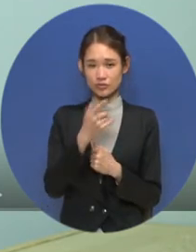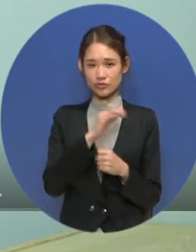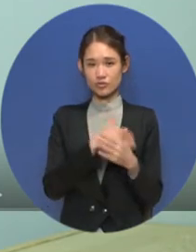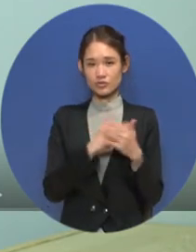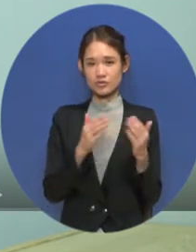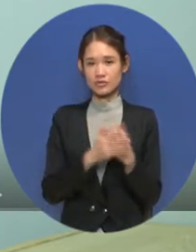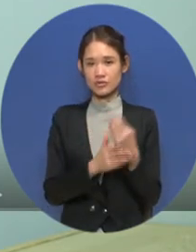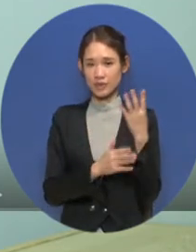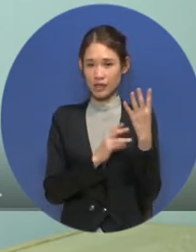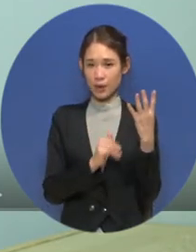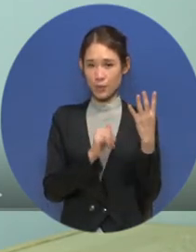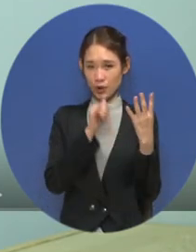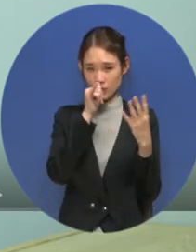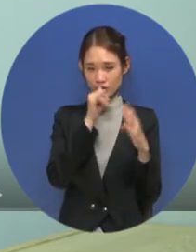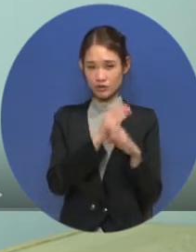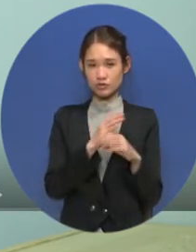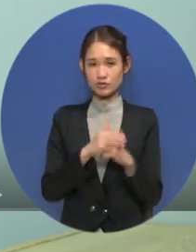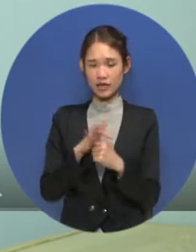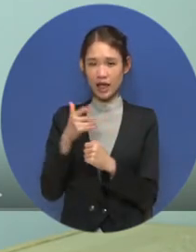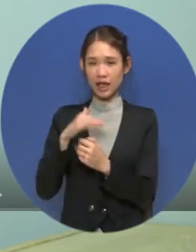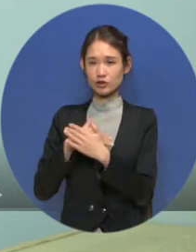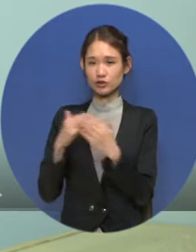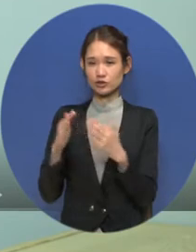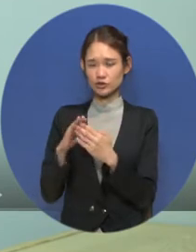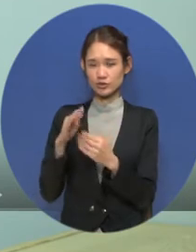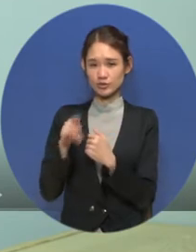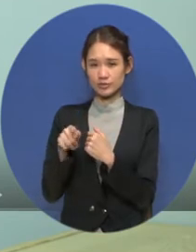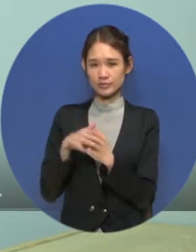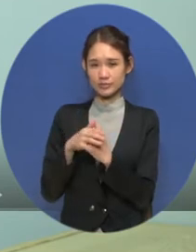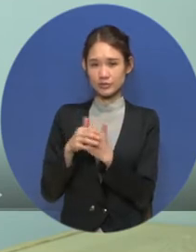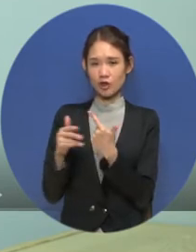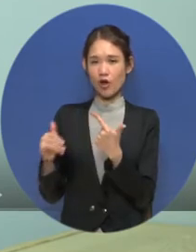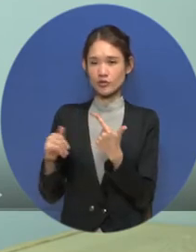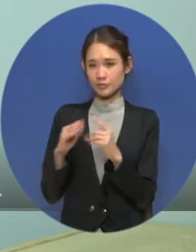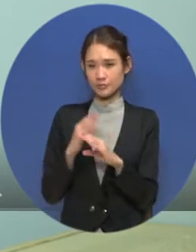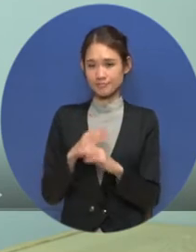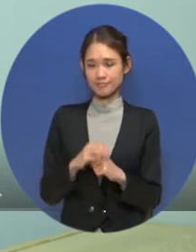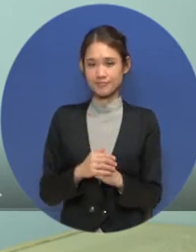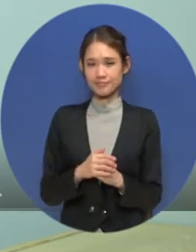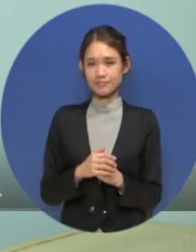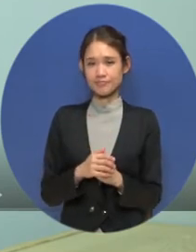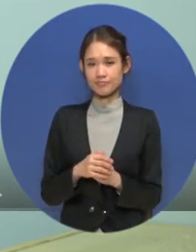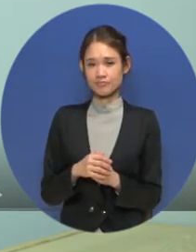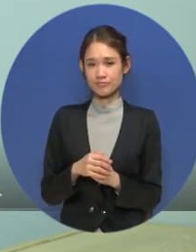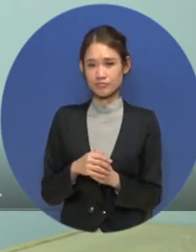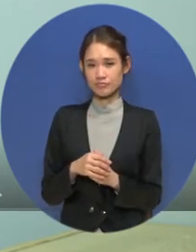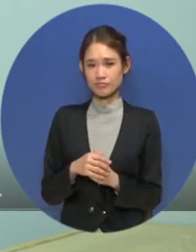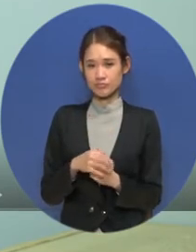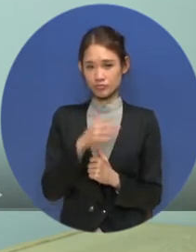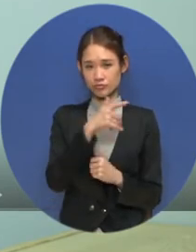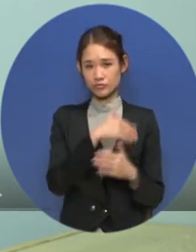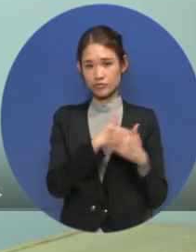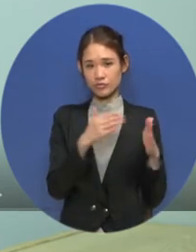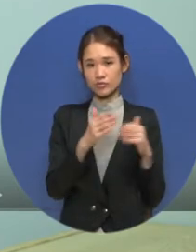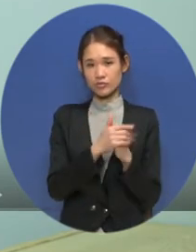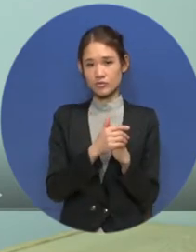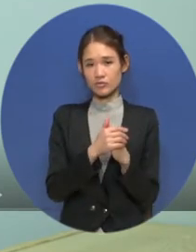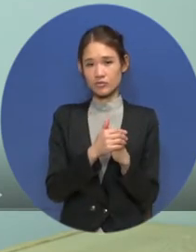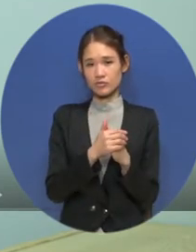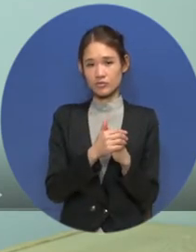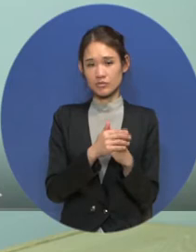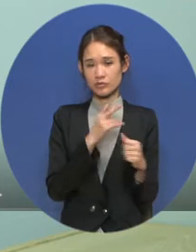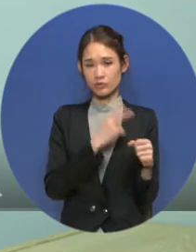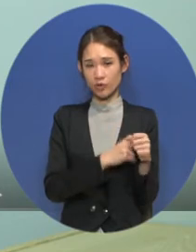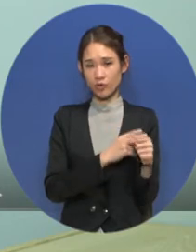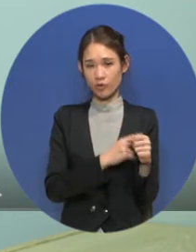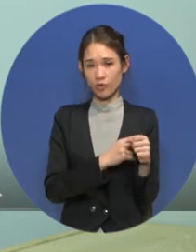누룽지방에서 4명이 일하고 있고요. 지금 행주방에서 지금 6명이 일하고 있습니다. 근데 이제 누룽지방에서는 이제